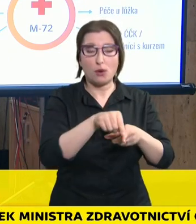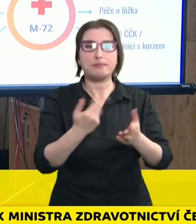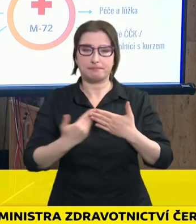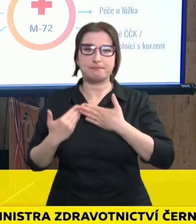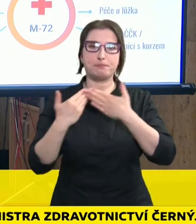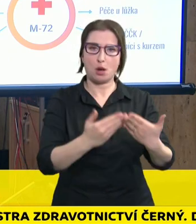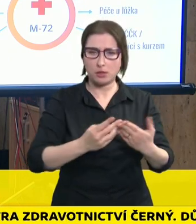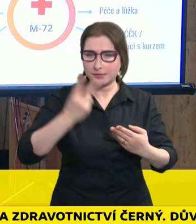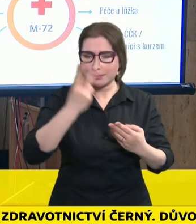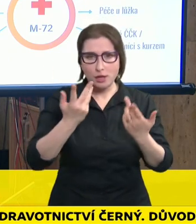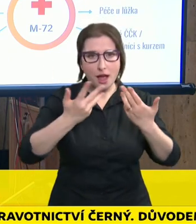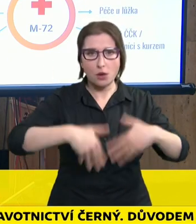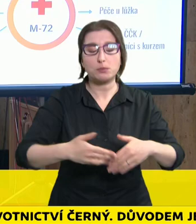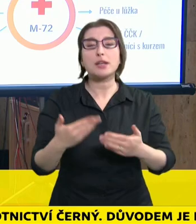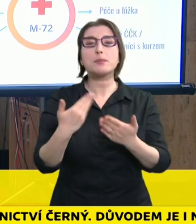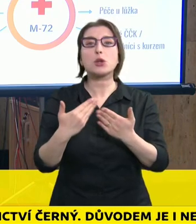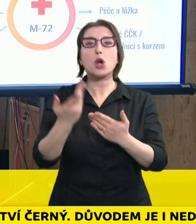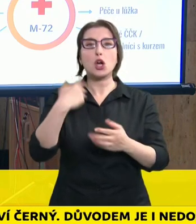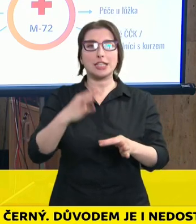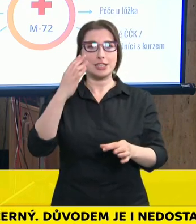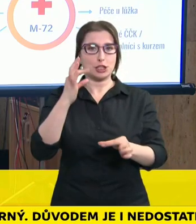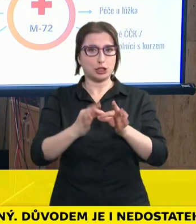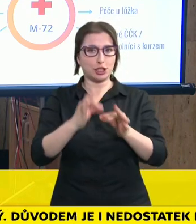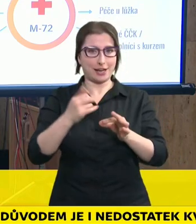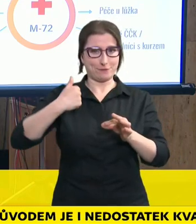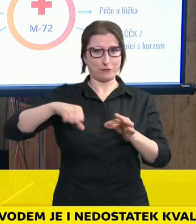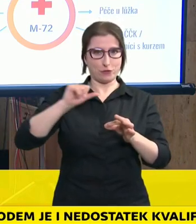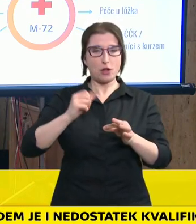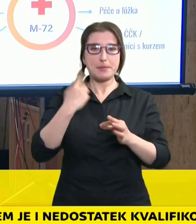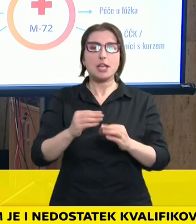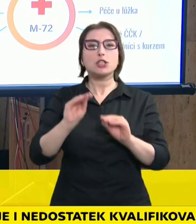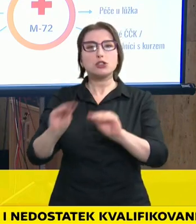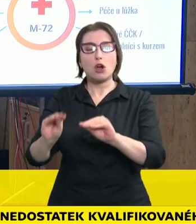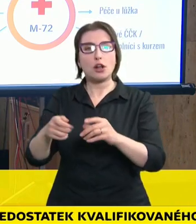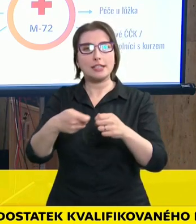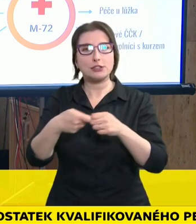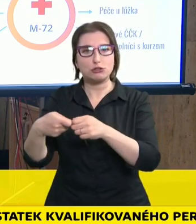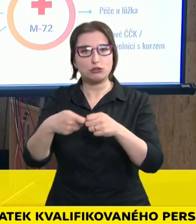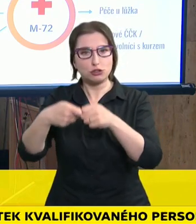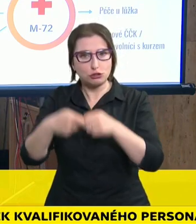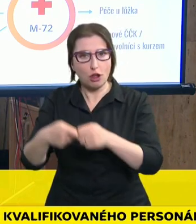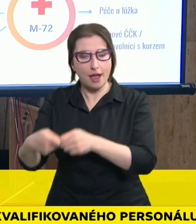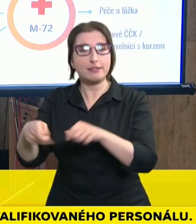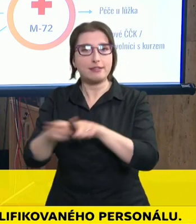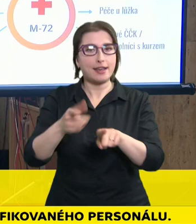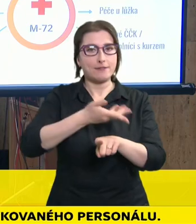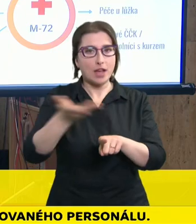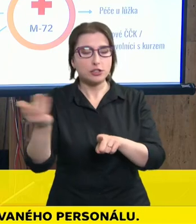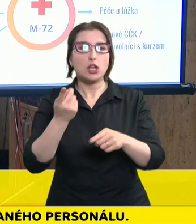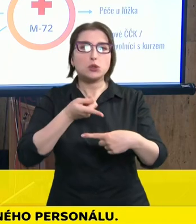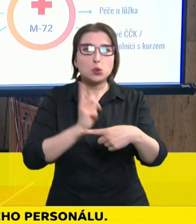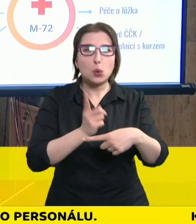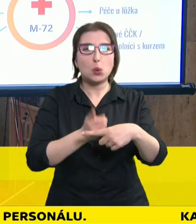začali v říjnu minulého roku intenzivně školit nejen své členy, ale i veřejnost právě na kurzech